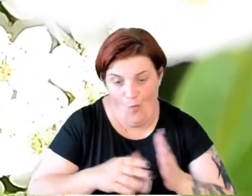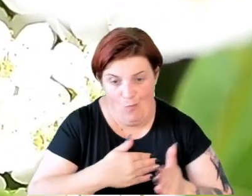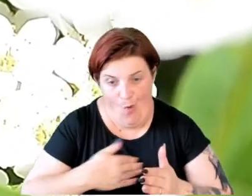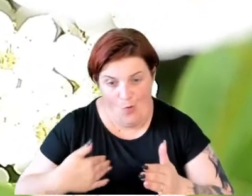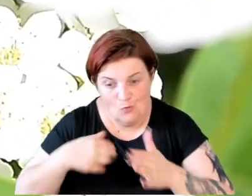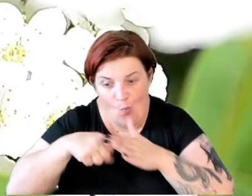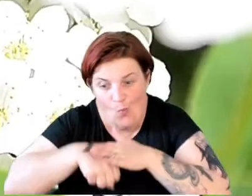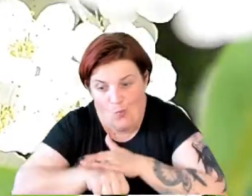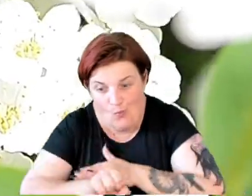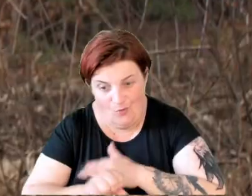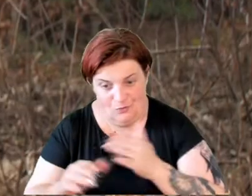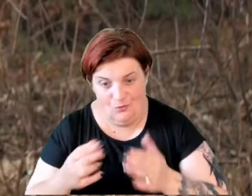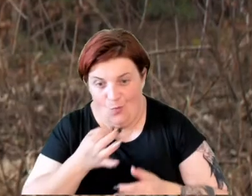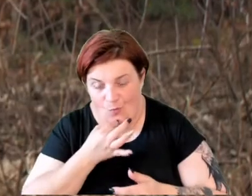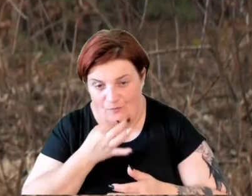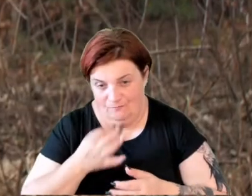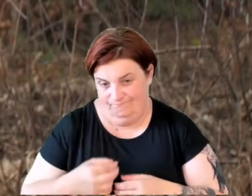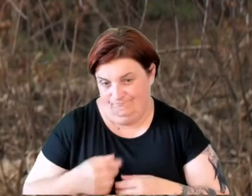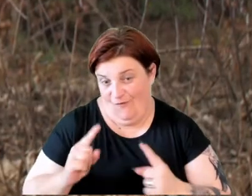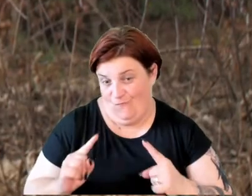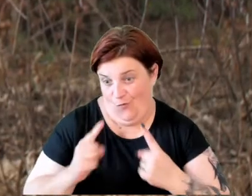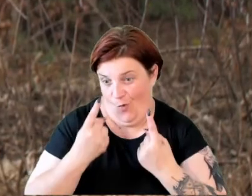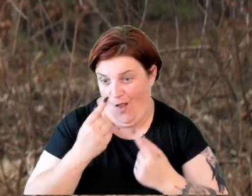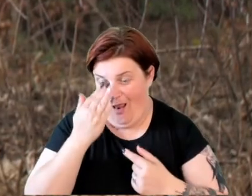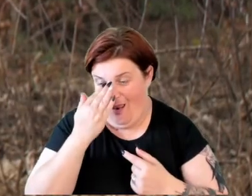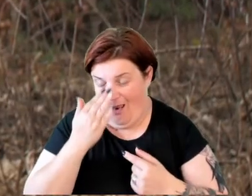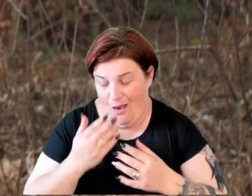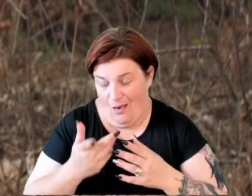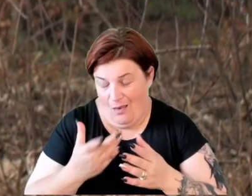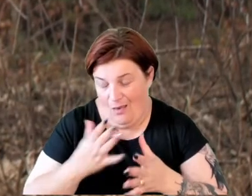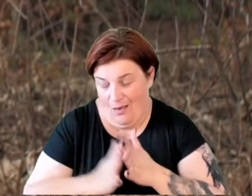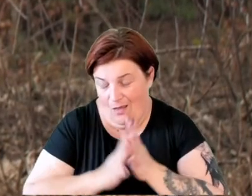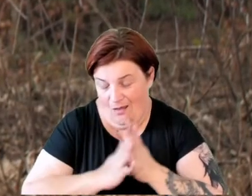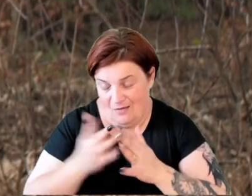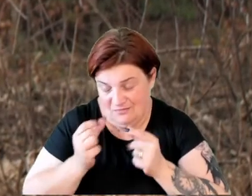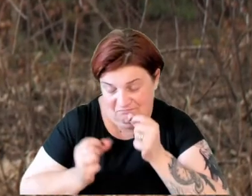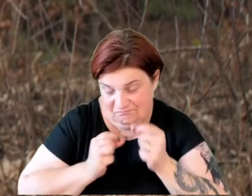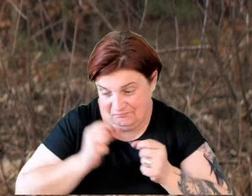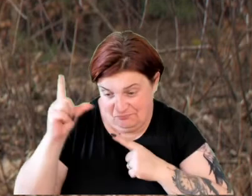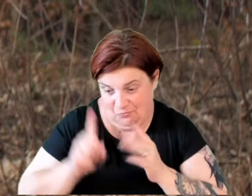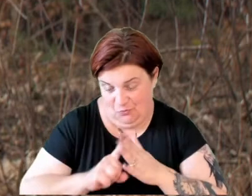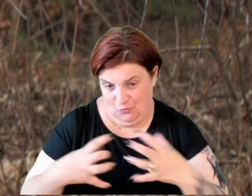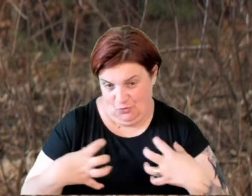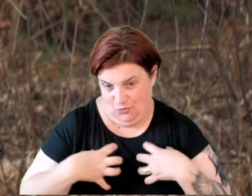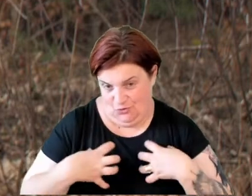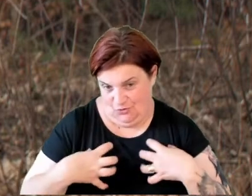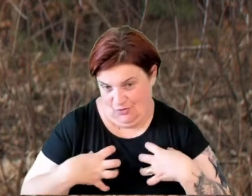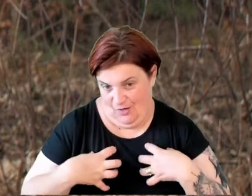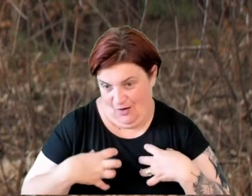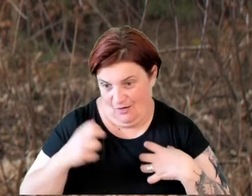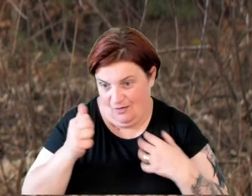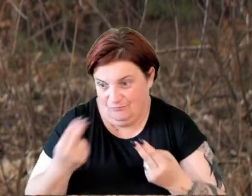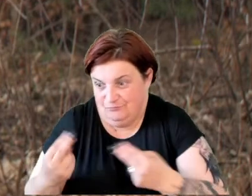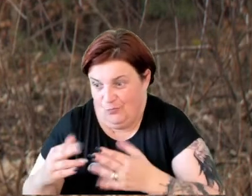pokolenie. Powiedzenie, że wiosną las budzi się do życia, możemy traktować dosłownie. Jedne po drugich z hibernacji i snu wybudzają się kolejne